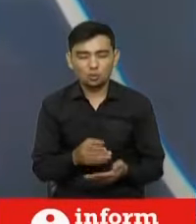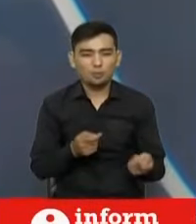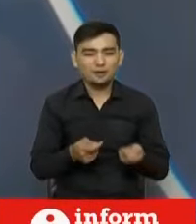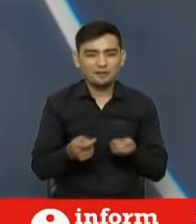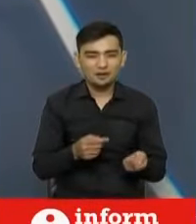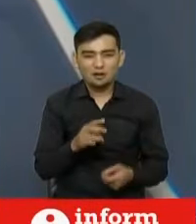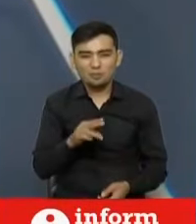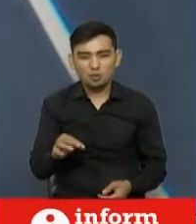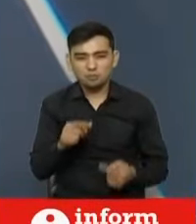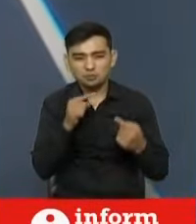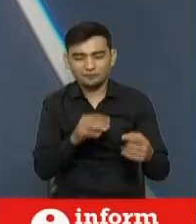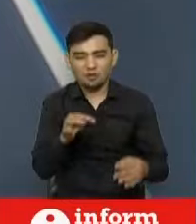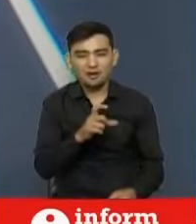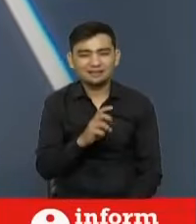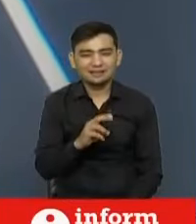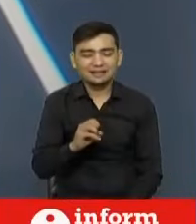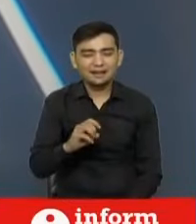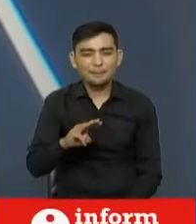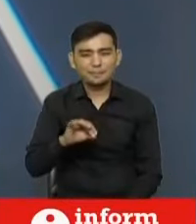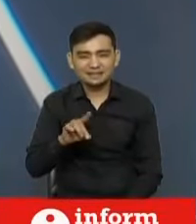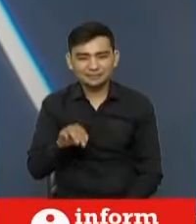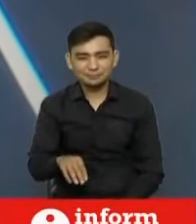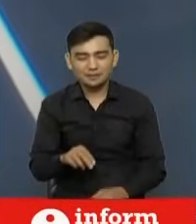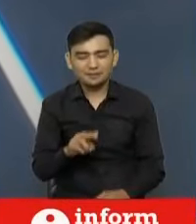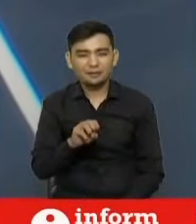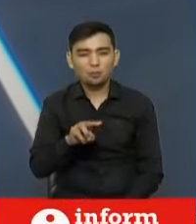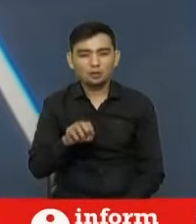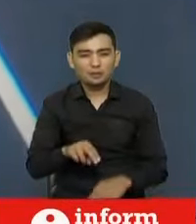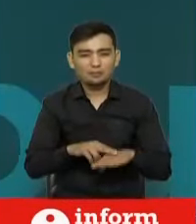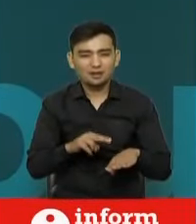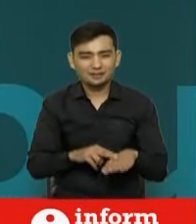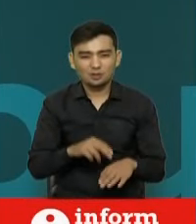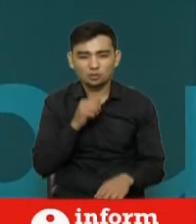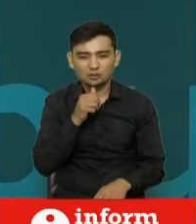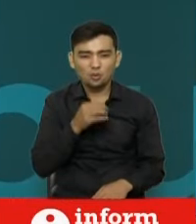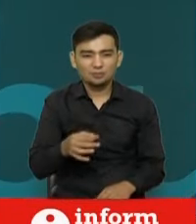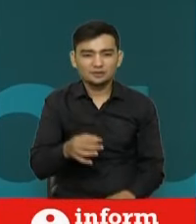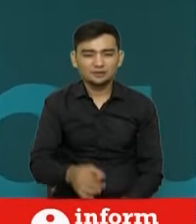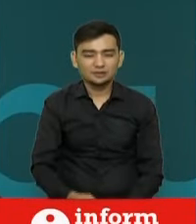по противодействию экстремизму Департамента полиции Кустанайской области.